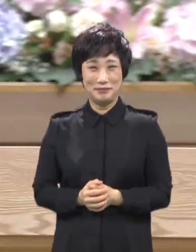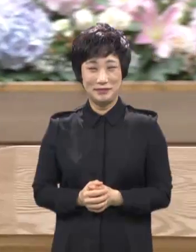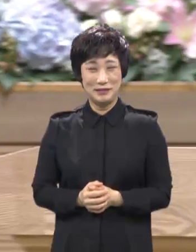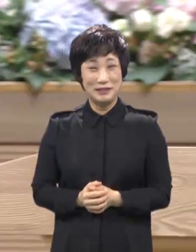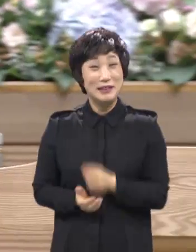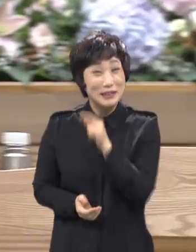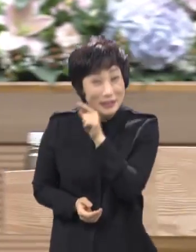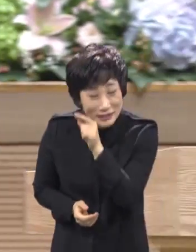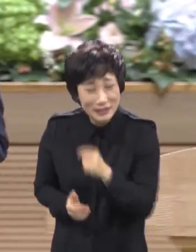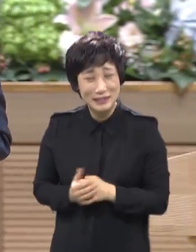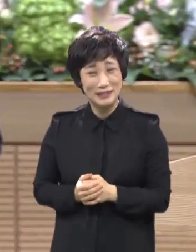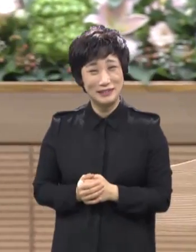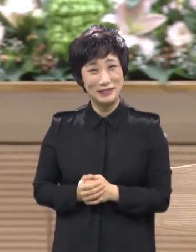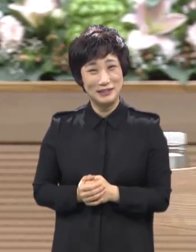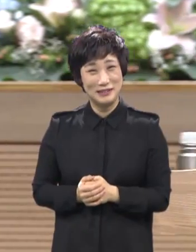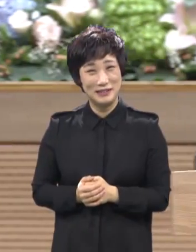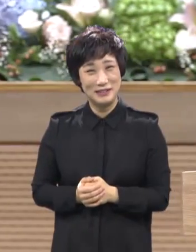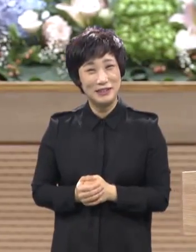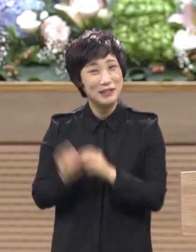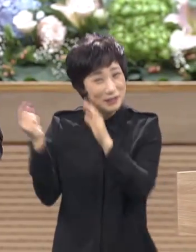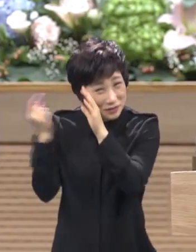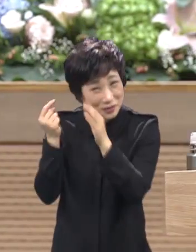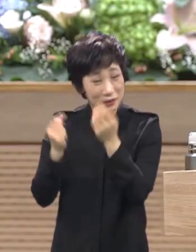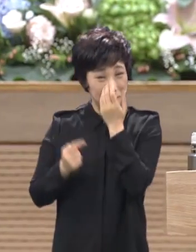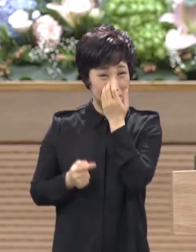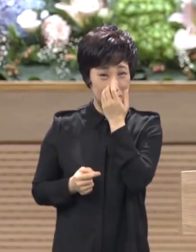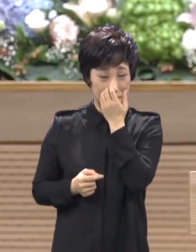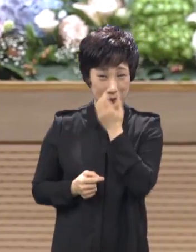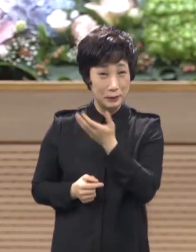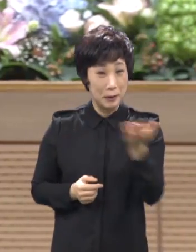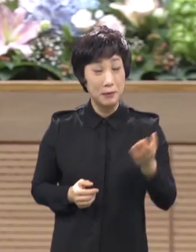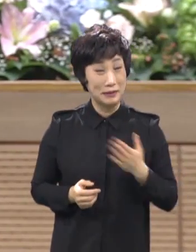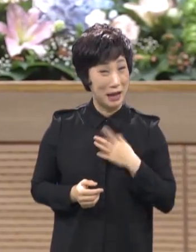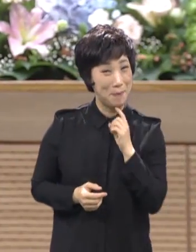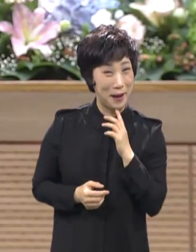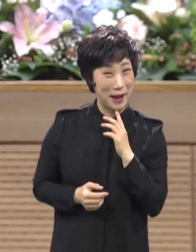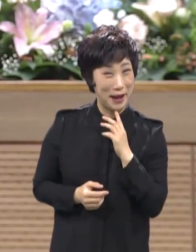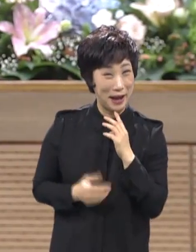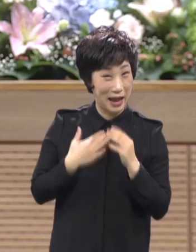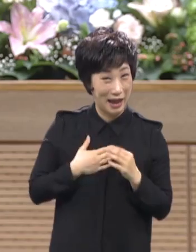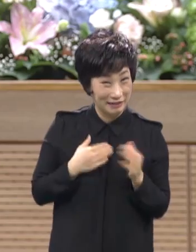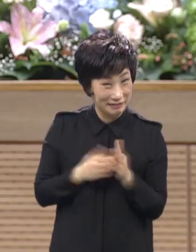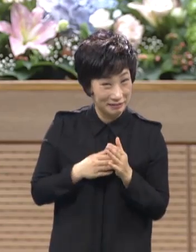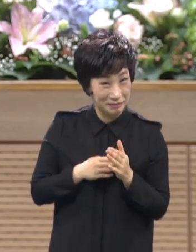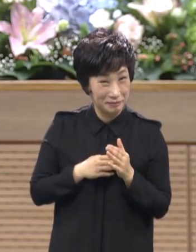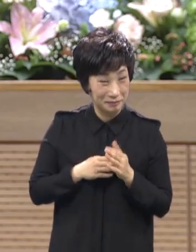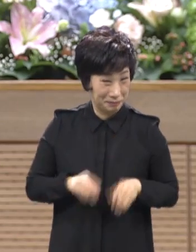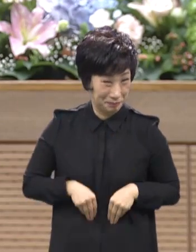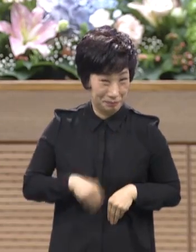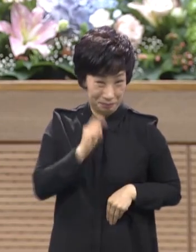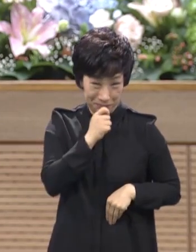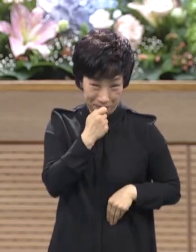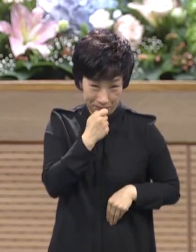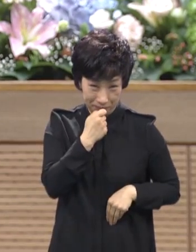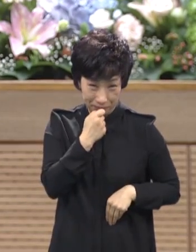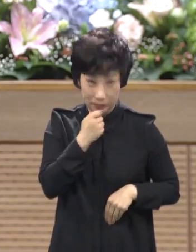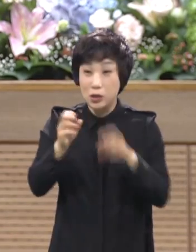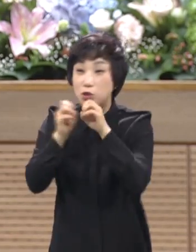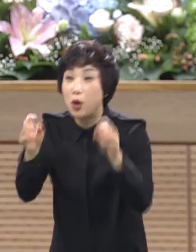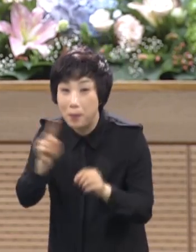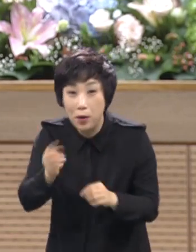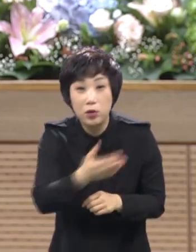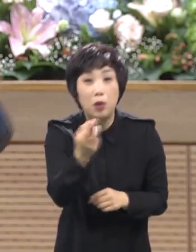이 어마어마한 소식을 나만 가지고 있어야 되겠어요? 전해야 되겠어요?